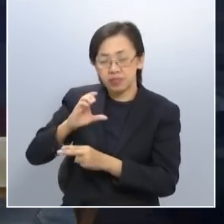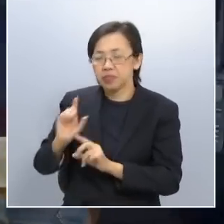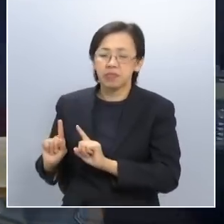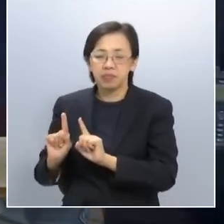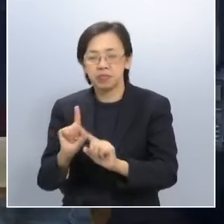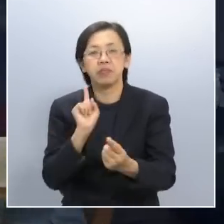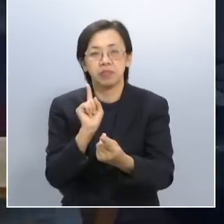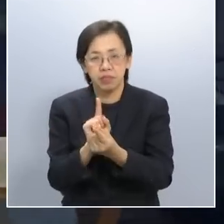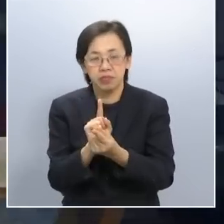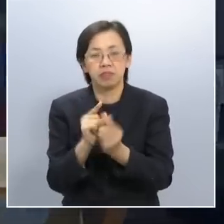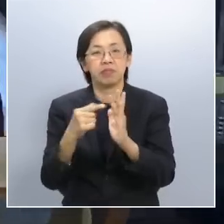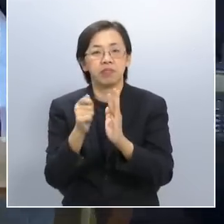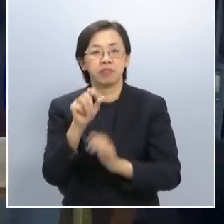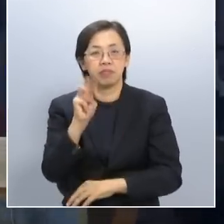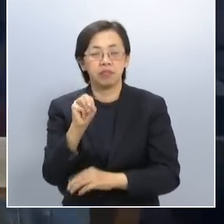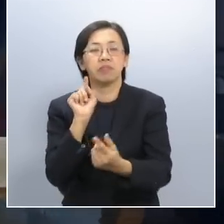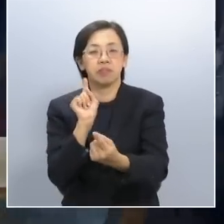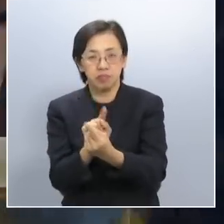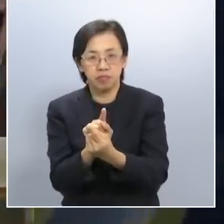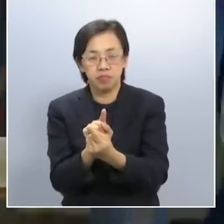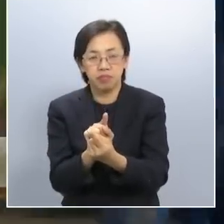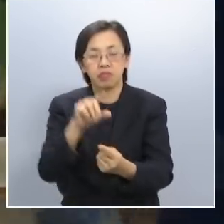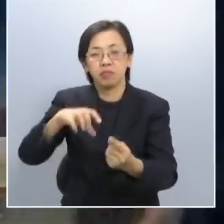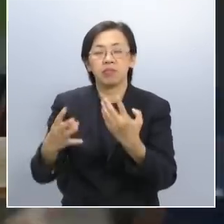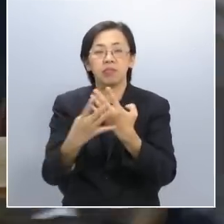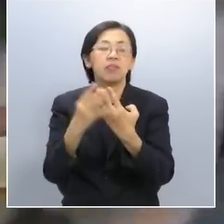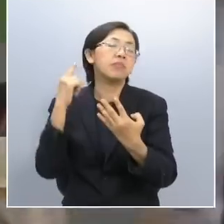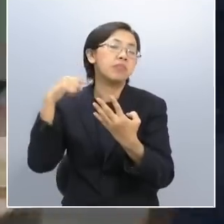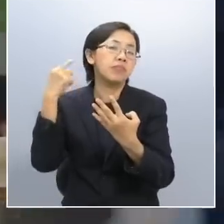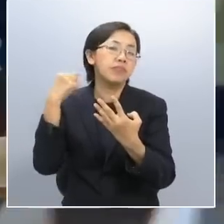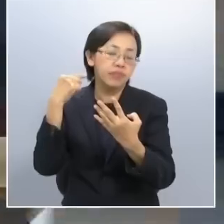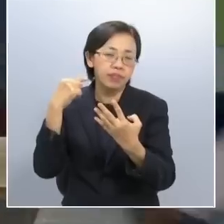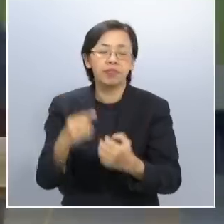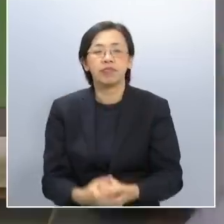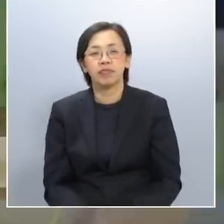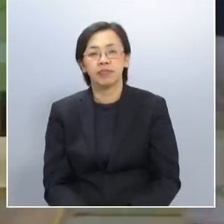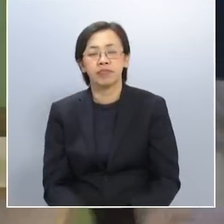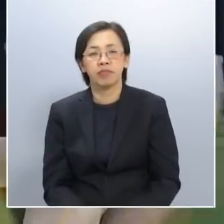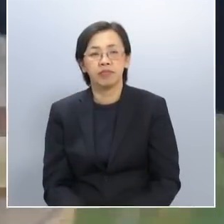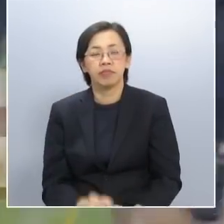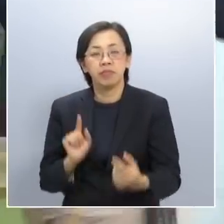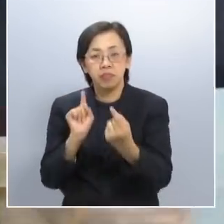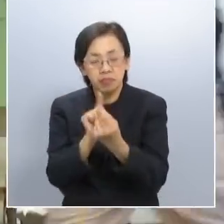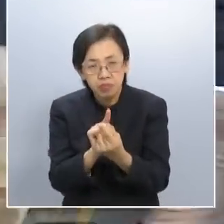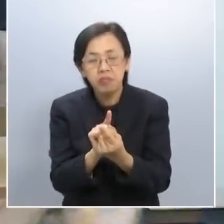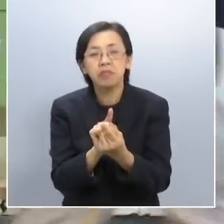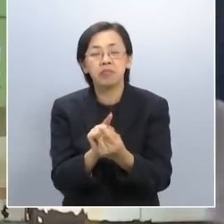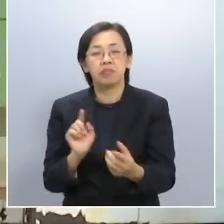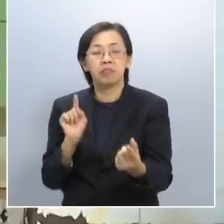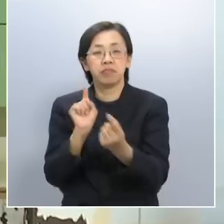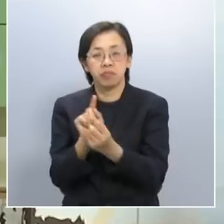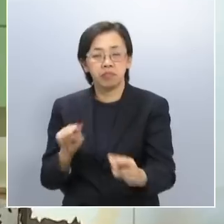บกับแอมไซยาไนด์ในทัณฑสถานหญิงกลางท่านผู้ชมครับปรากฏว่ามีรายงานว่าเมื่อพบหน้